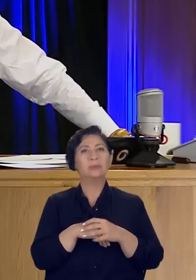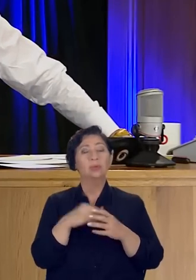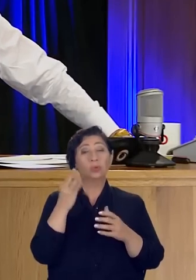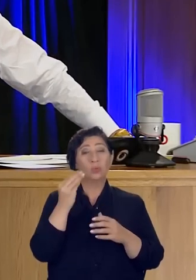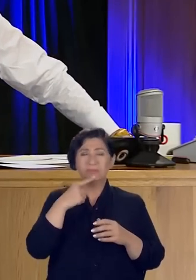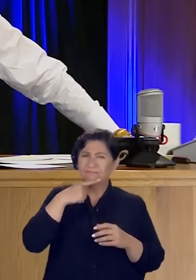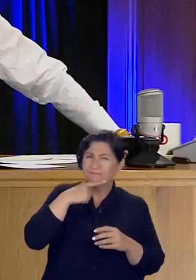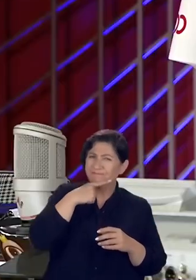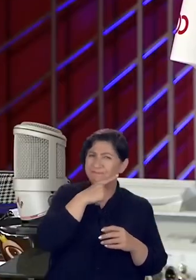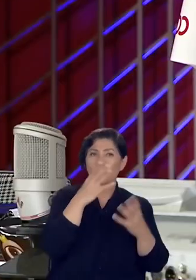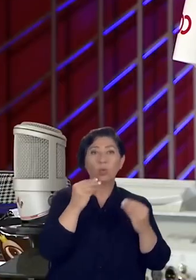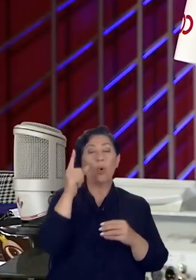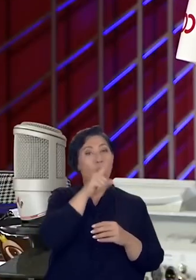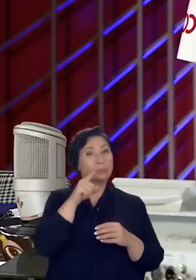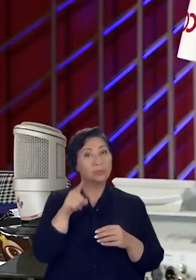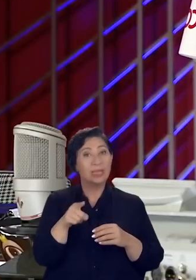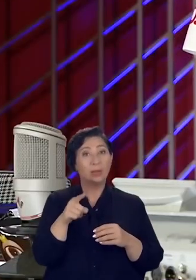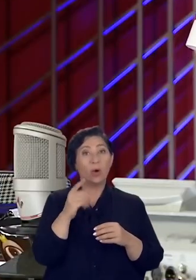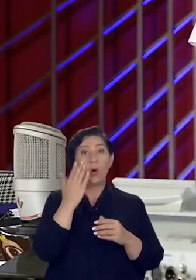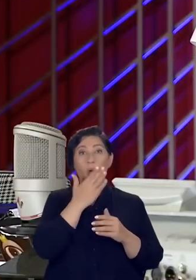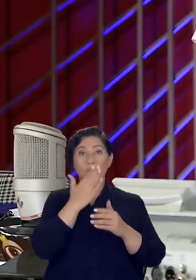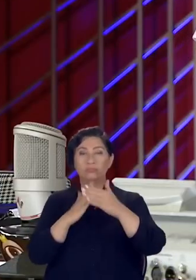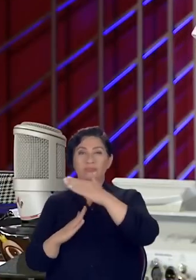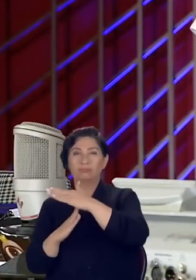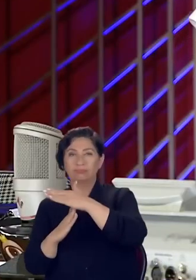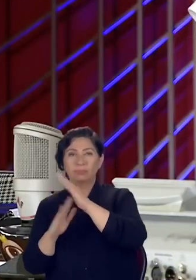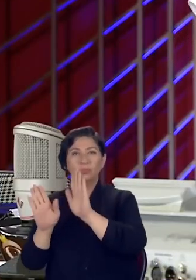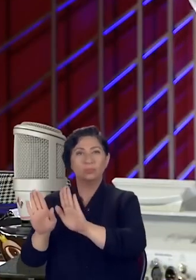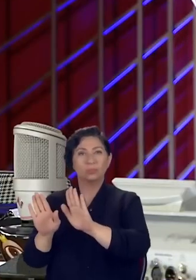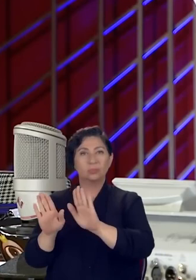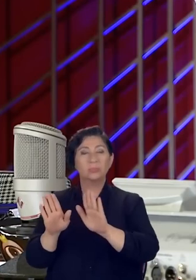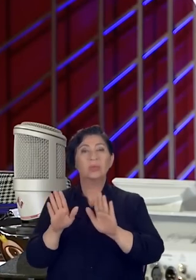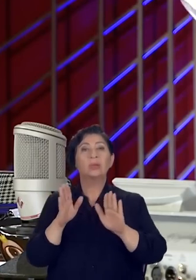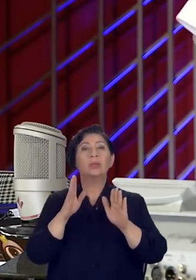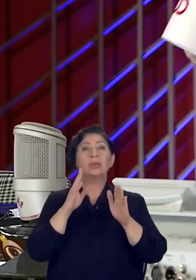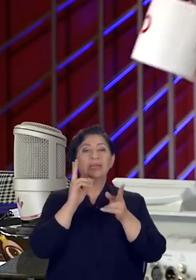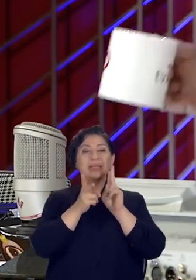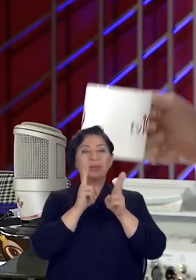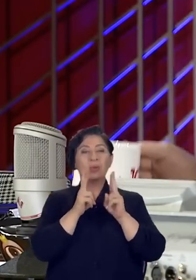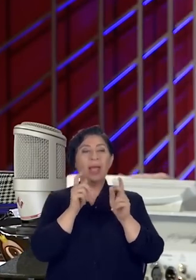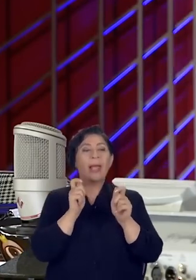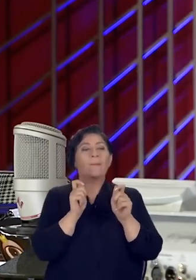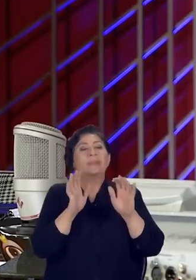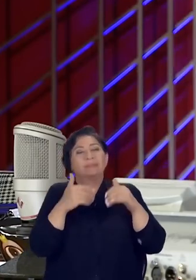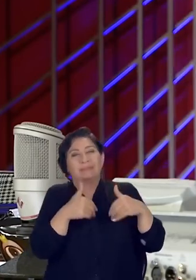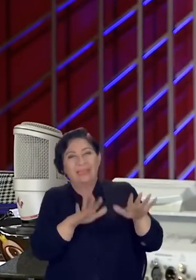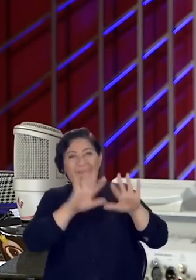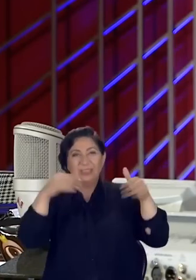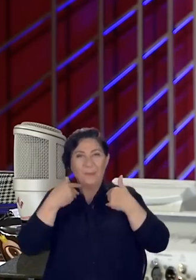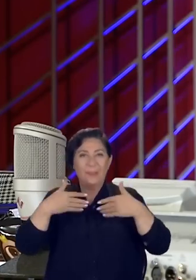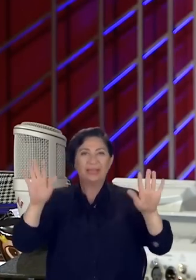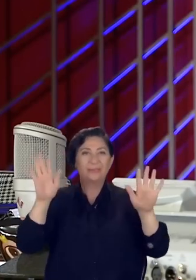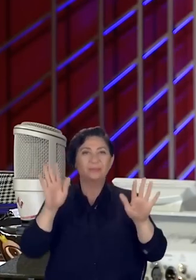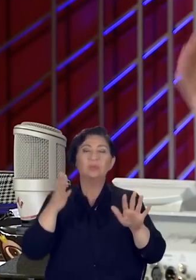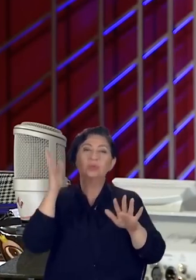Çok zorlandım. O yüzden okulu dondurdum. Doğaçlama tiyatroya da devam etmedim çok zorlanınca. Her şeyi bıraktım